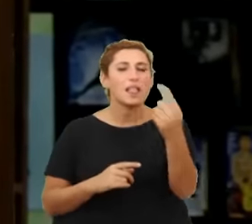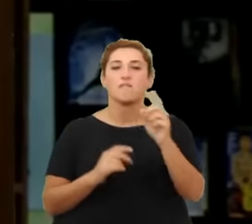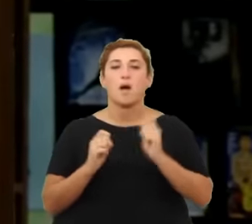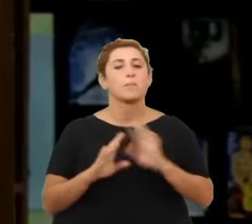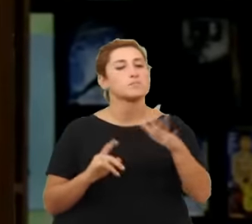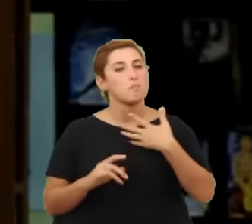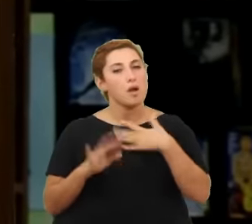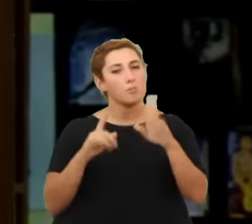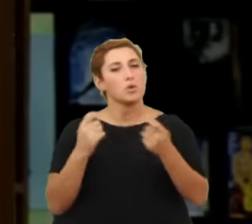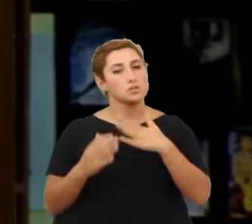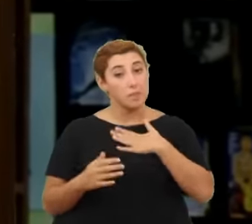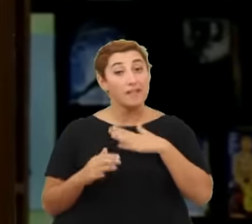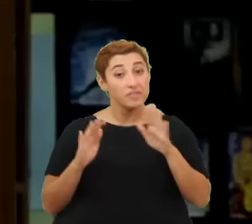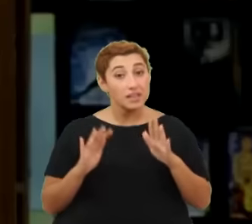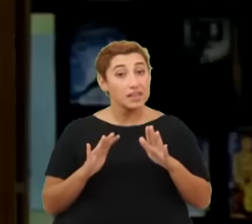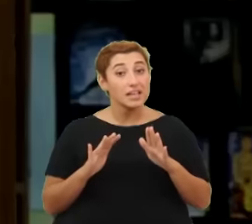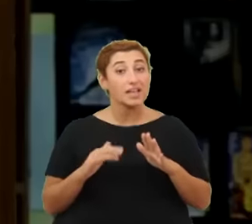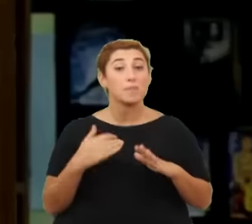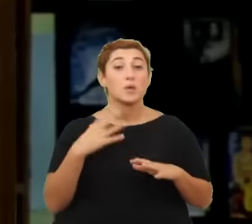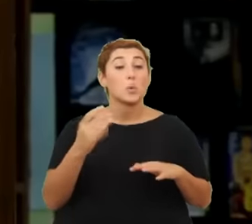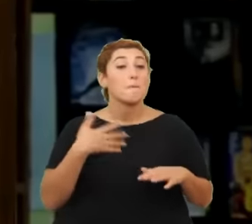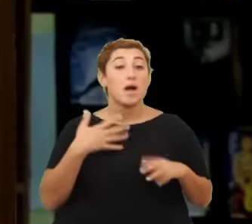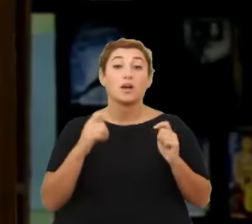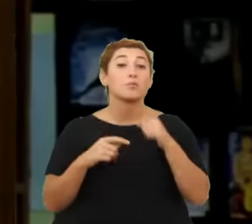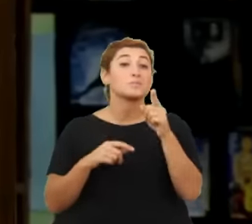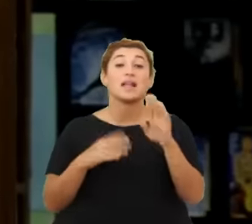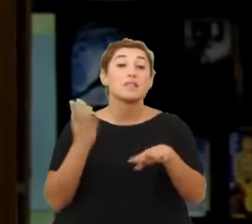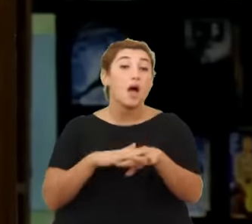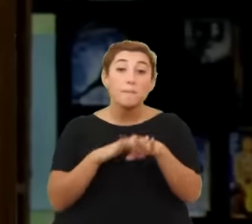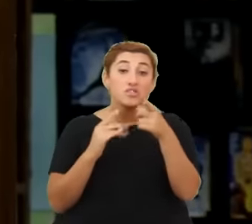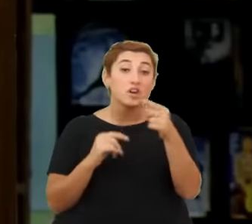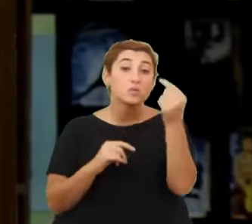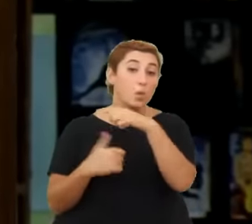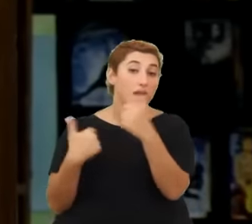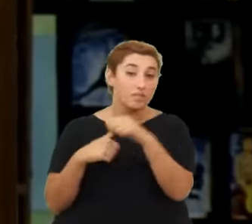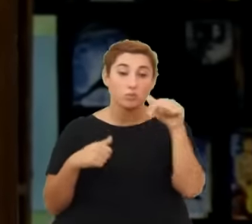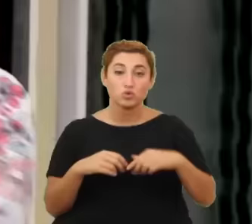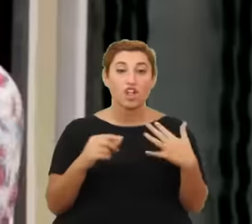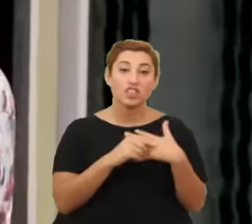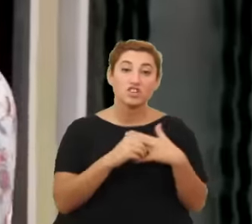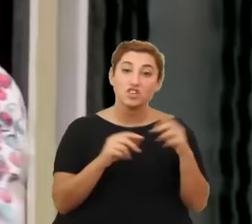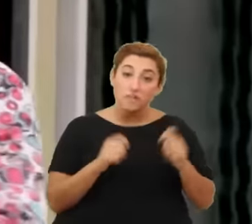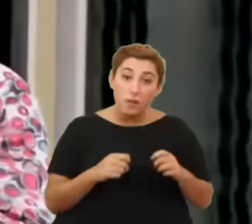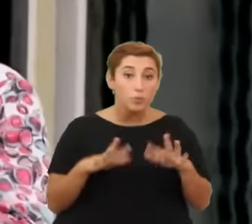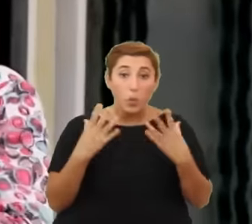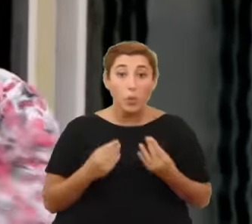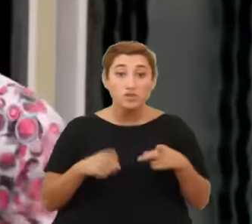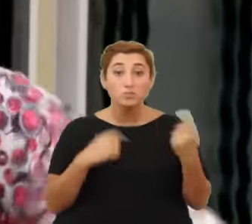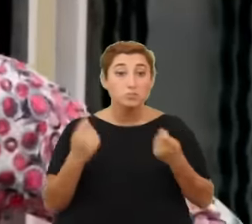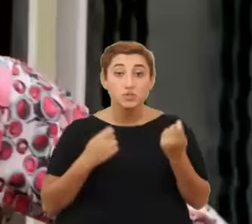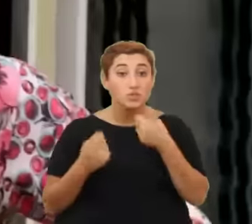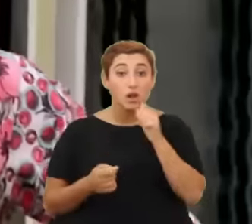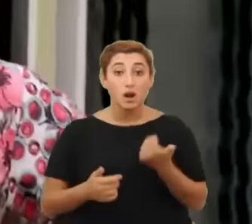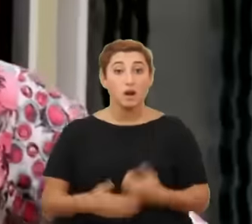abiciğim. Sen merak etme o iş bende de. Ben çok merak ediyorum sen ne yapacaksın? Orada evlendin, burada nişan taktın. Ne olacak bu işler